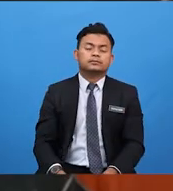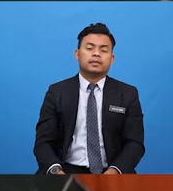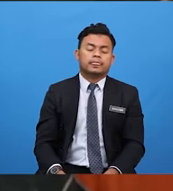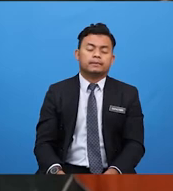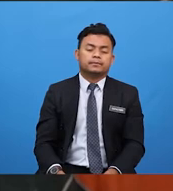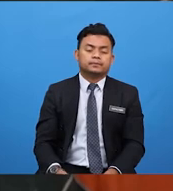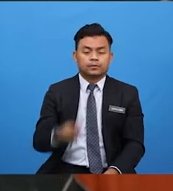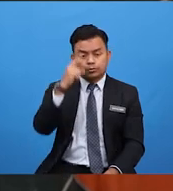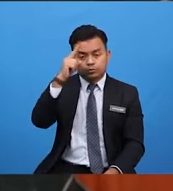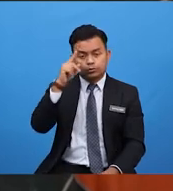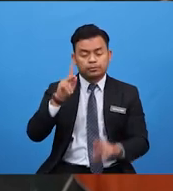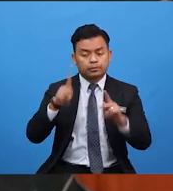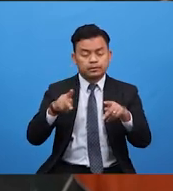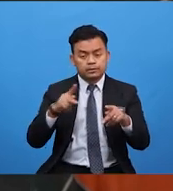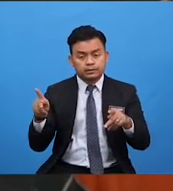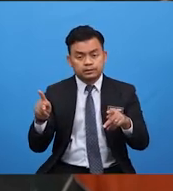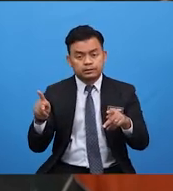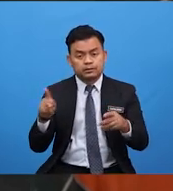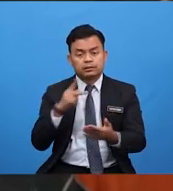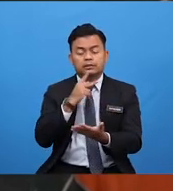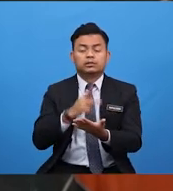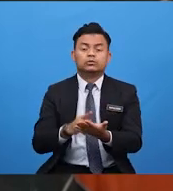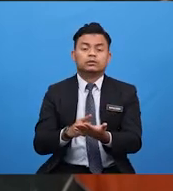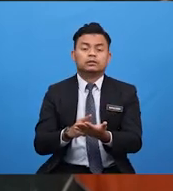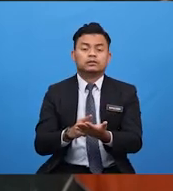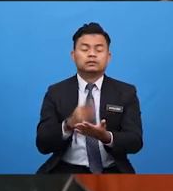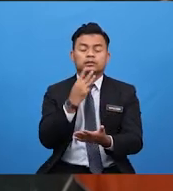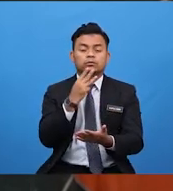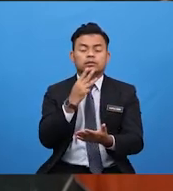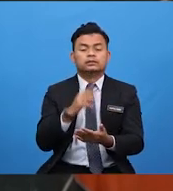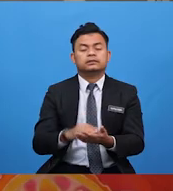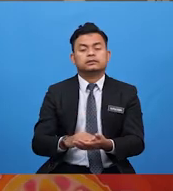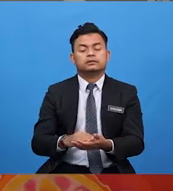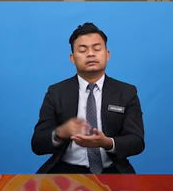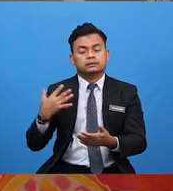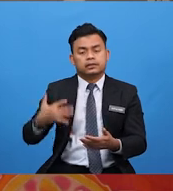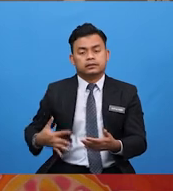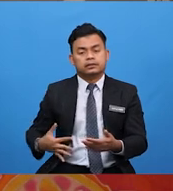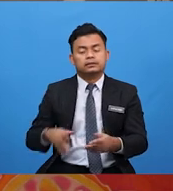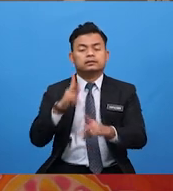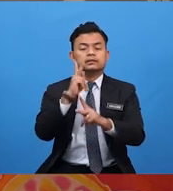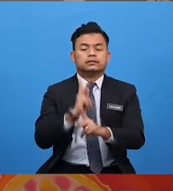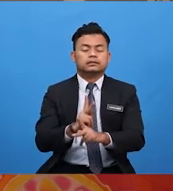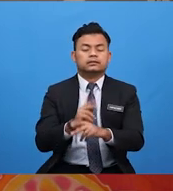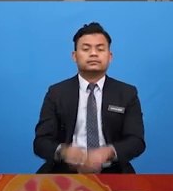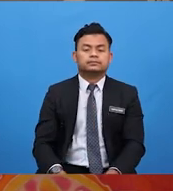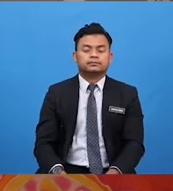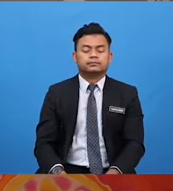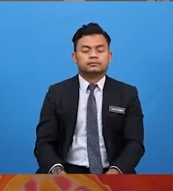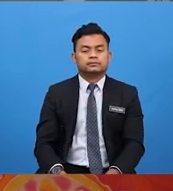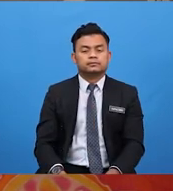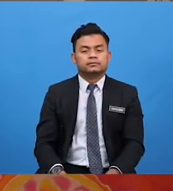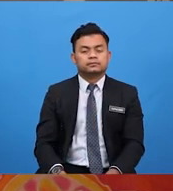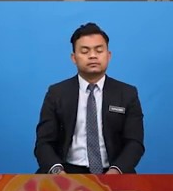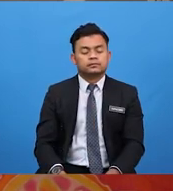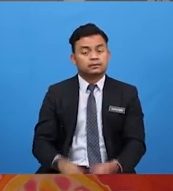memastikan kualiti warna pada kain dapat dikekalkan dengan sebaiknya. Maka, sudah selesai